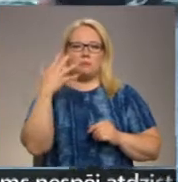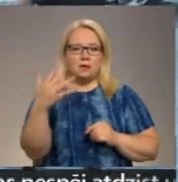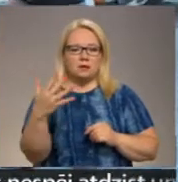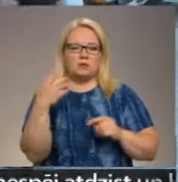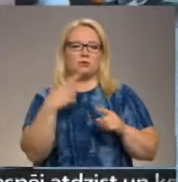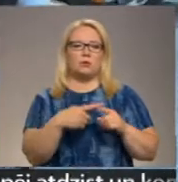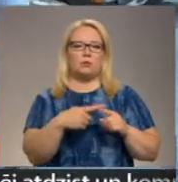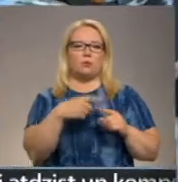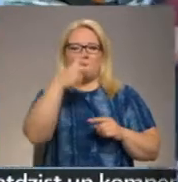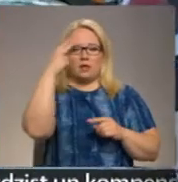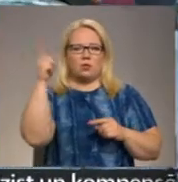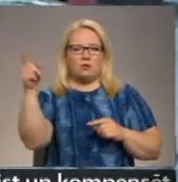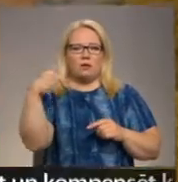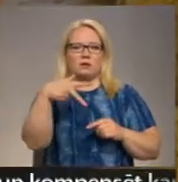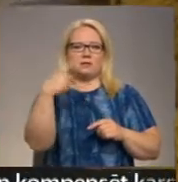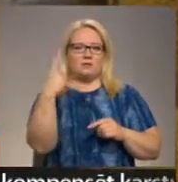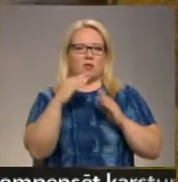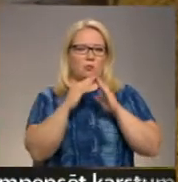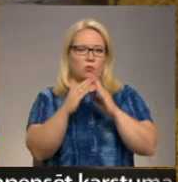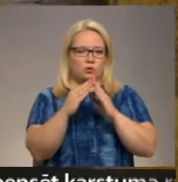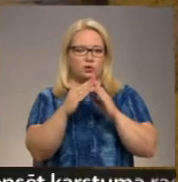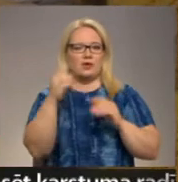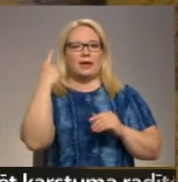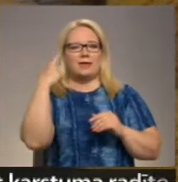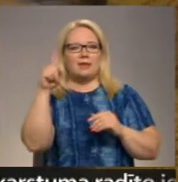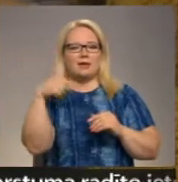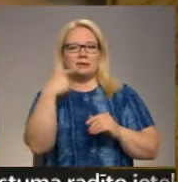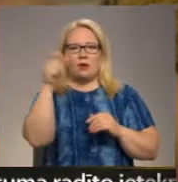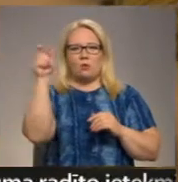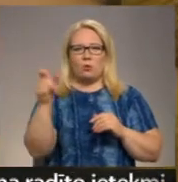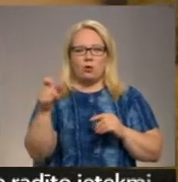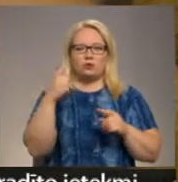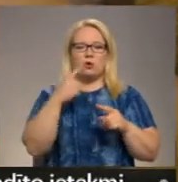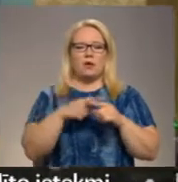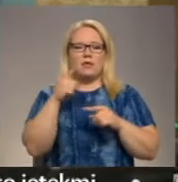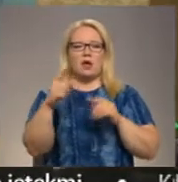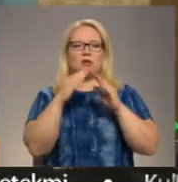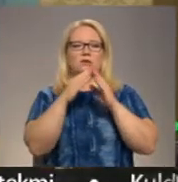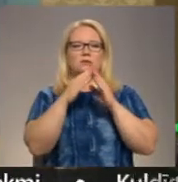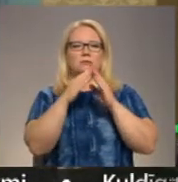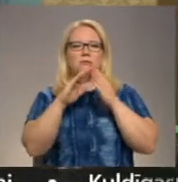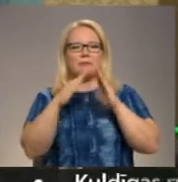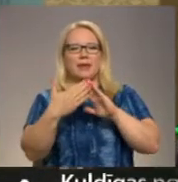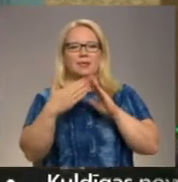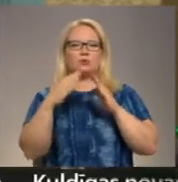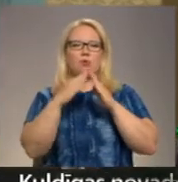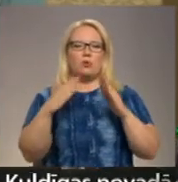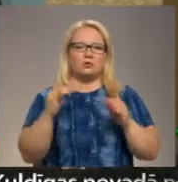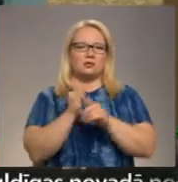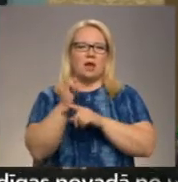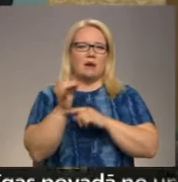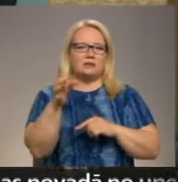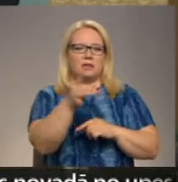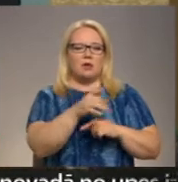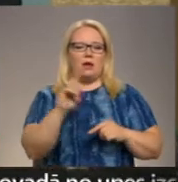un Lītuvā 31. Idejas iniciators par to, ka pilis un muižas jāapceļo retro spēkratos, Jāzebs Buļs ir arī